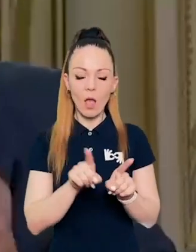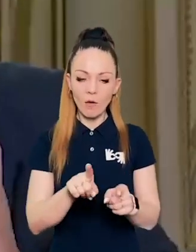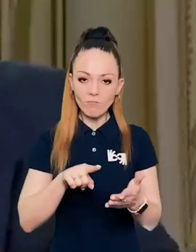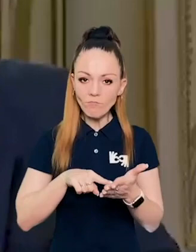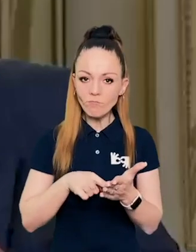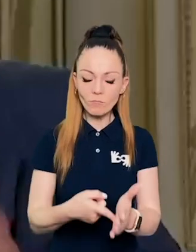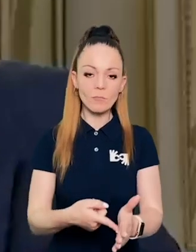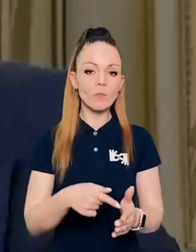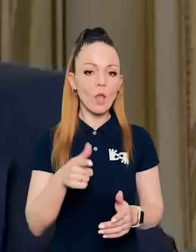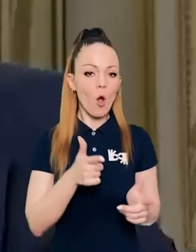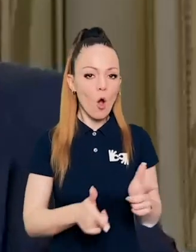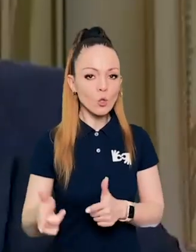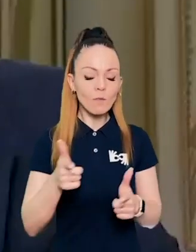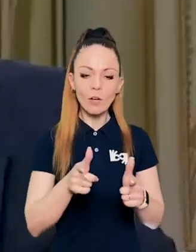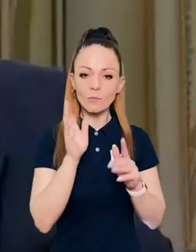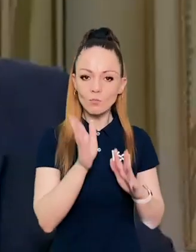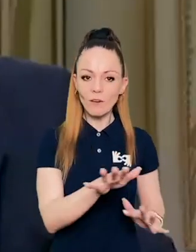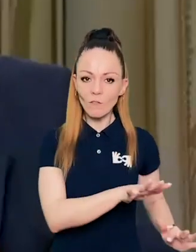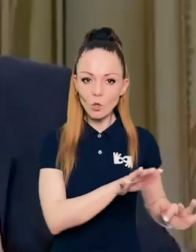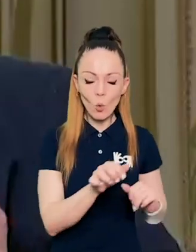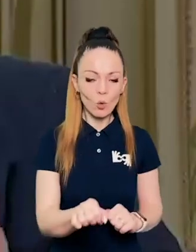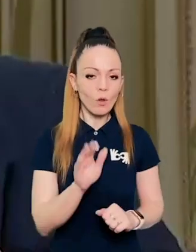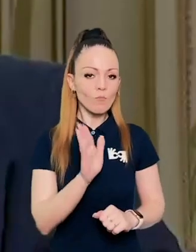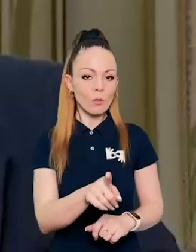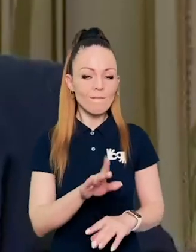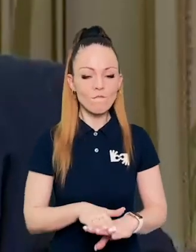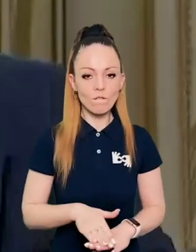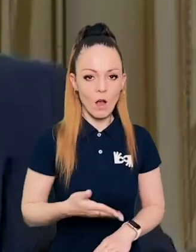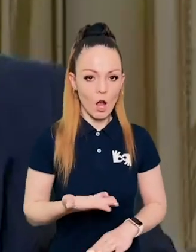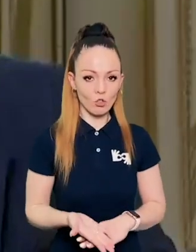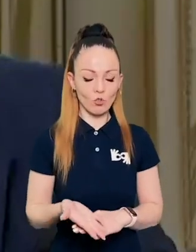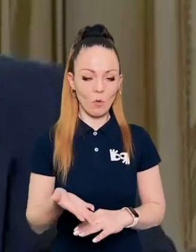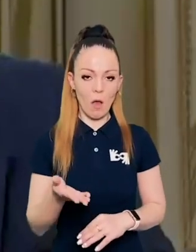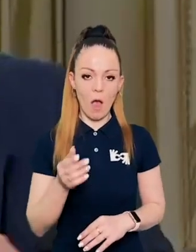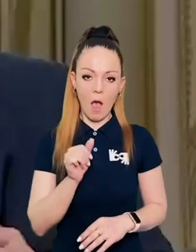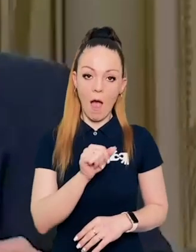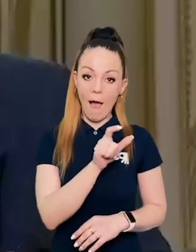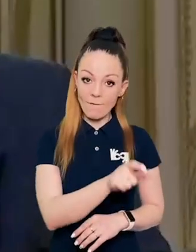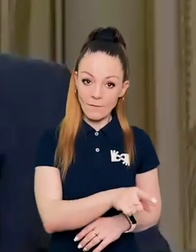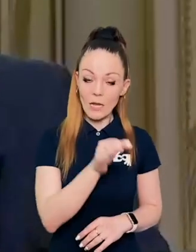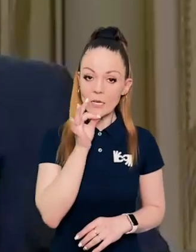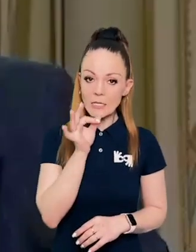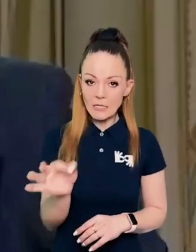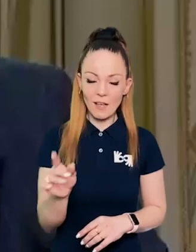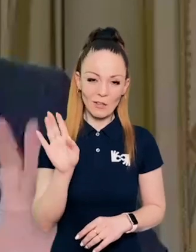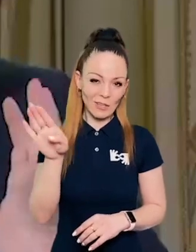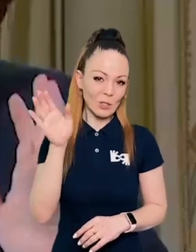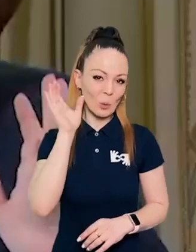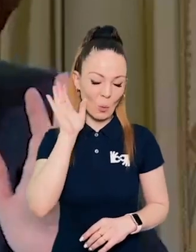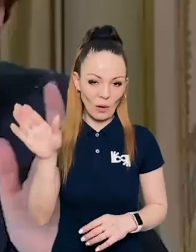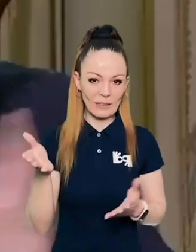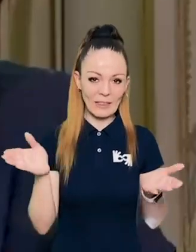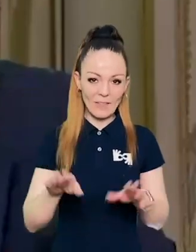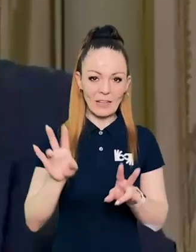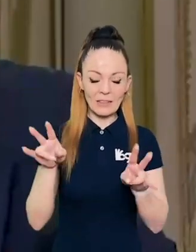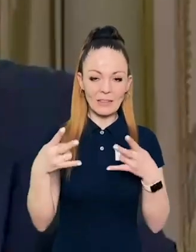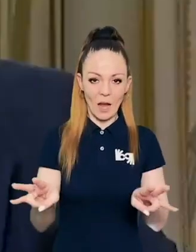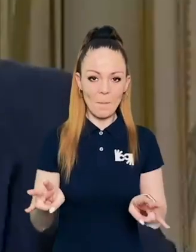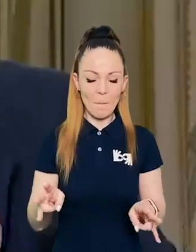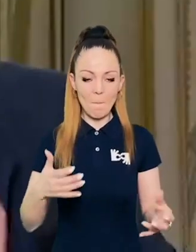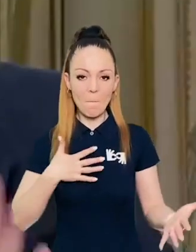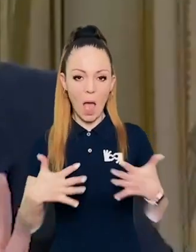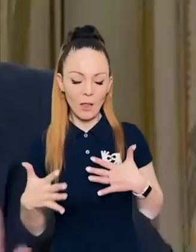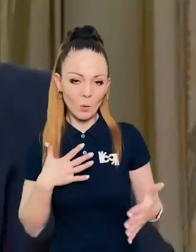наполегливо рекомендували готуватись до вторгнення і казали, що все буде дуже важко. Ви казали, що